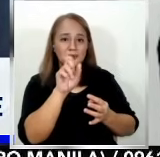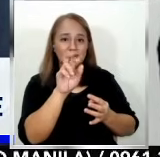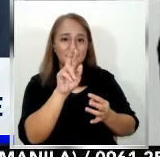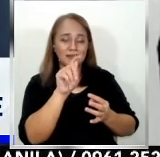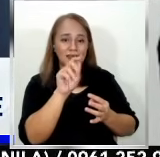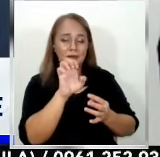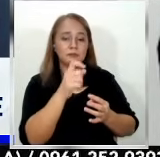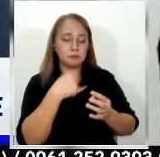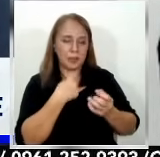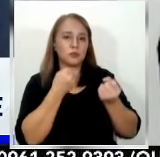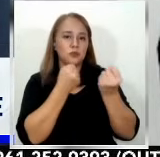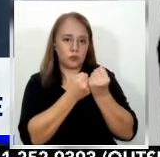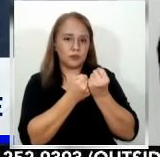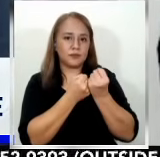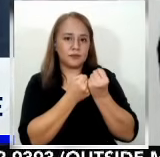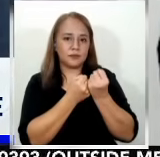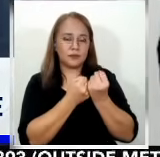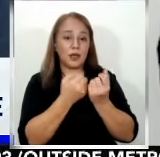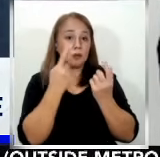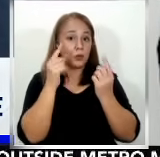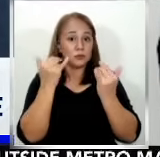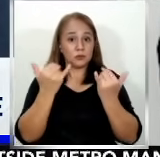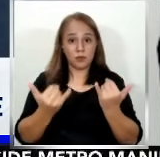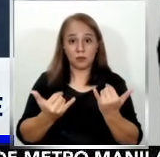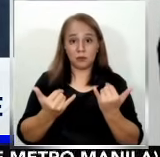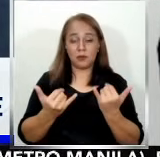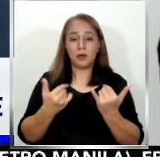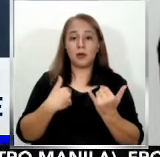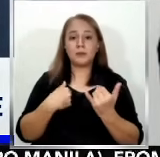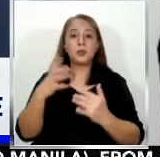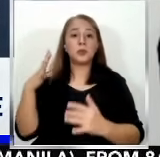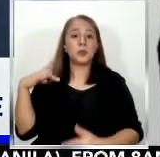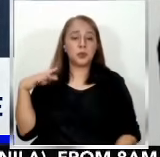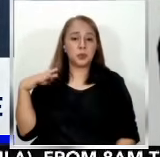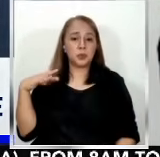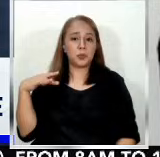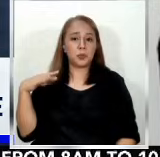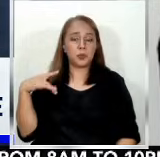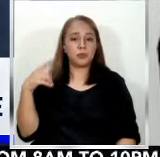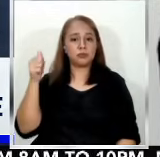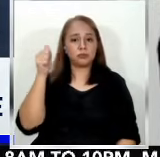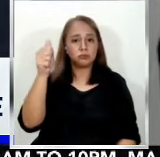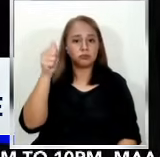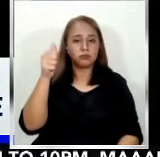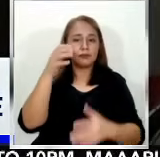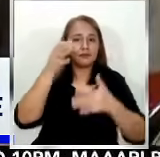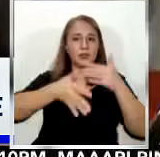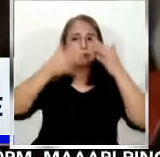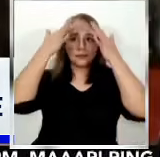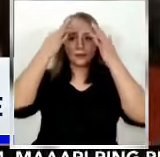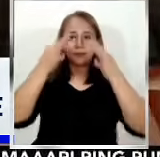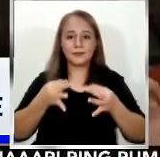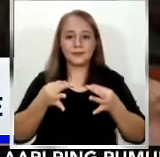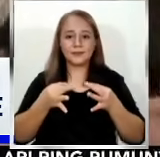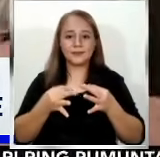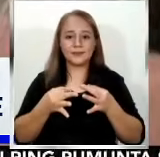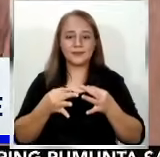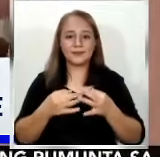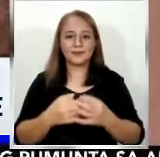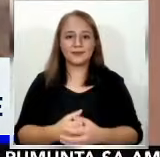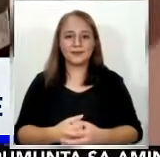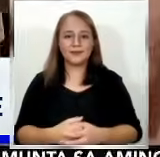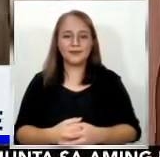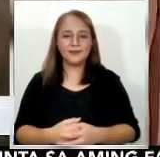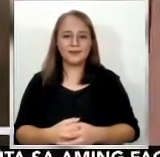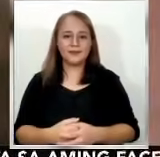ito. Sa ngayon, antayin na lang natin ang kanilang pinal na desisyon. Ivan Mayrina nakatutok,